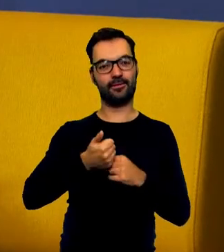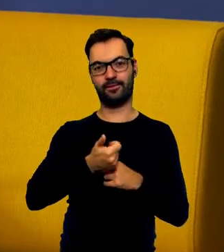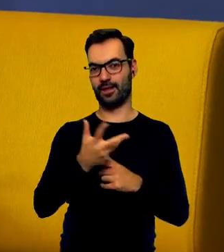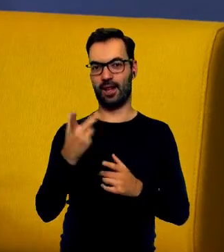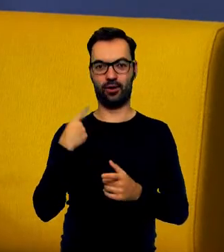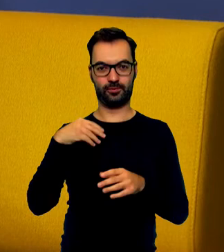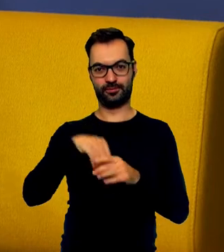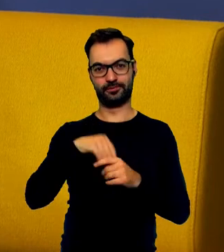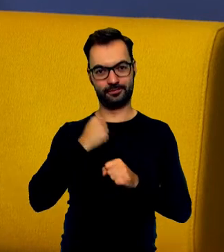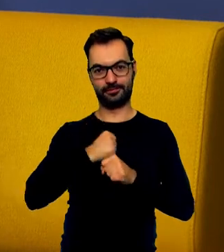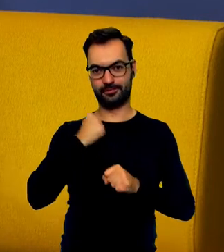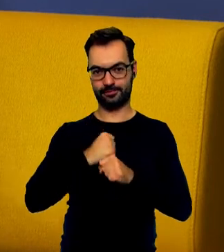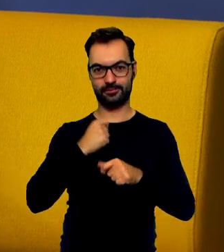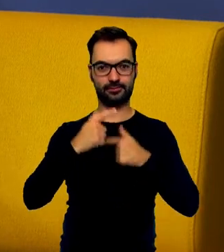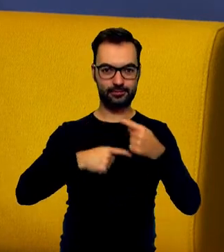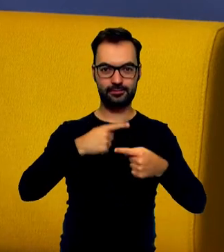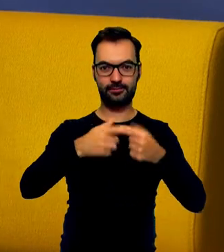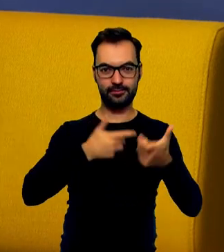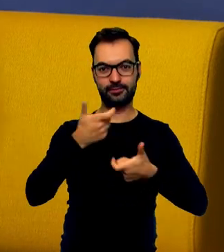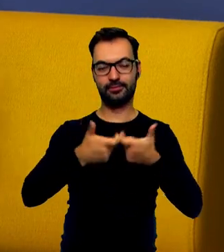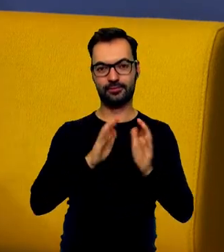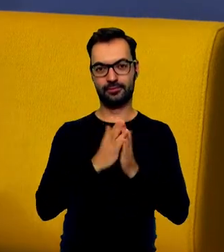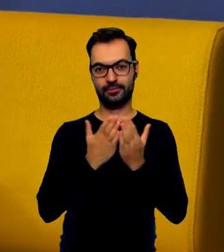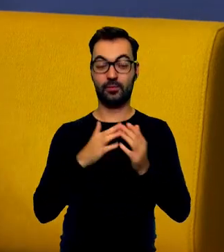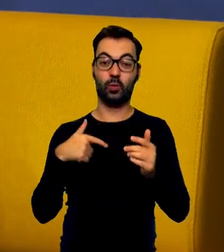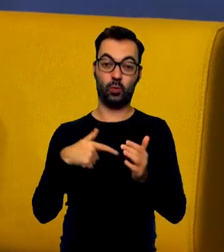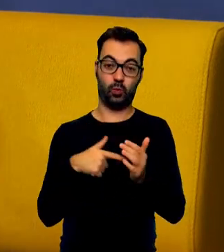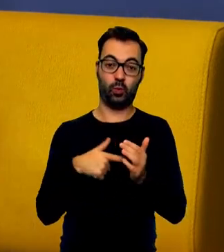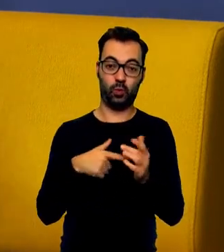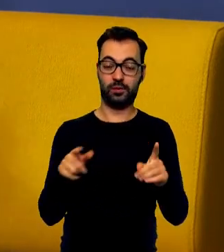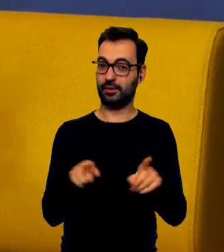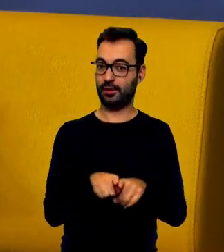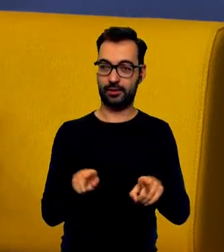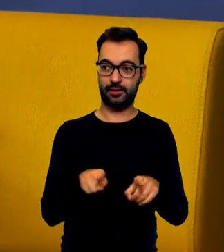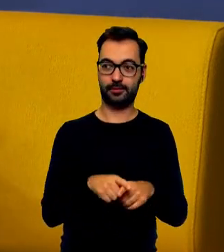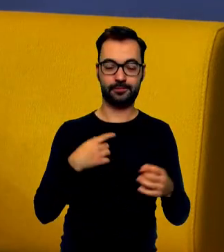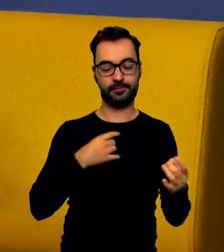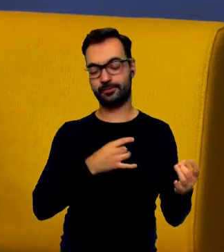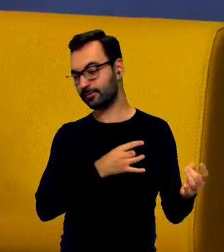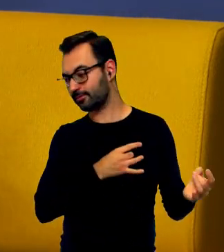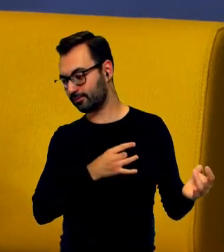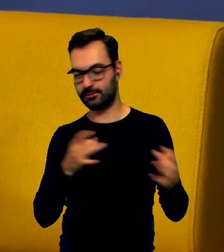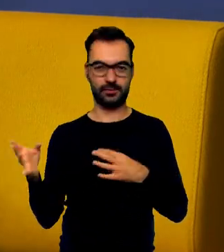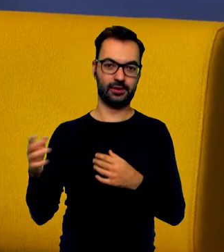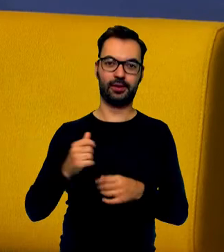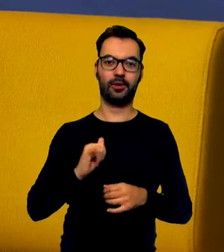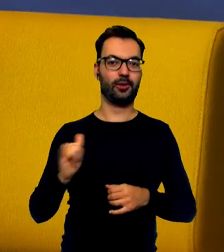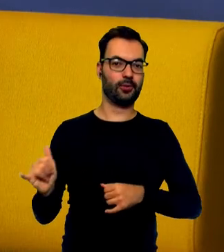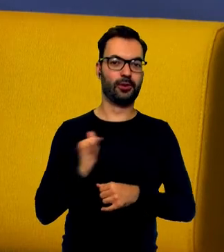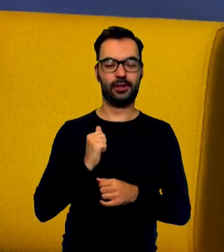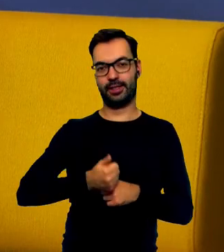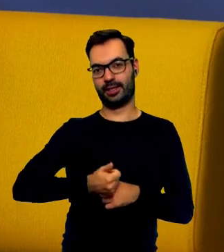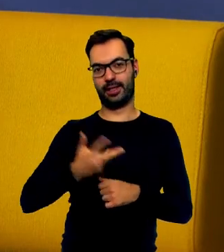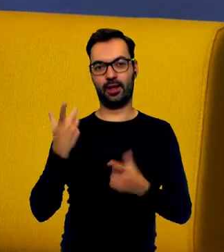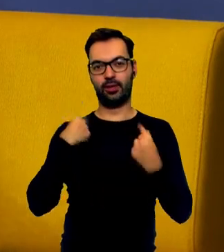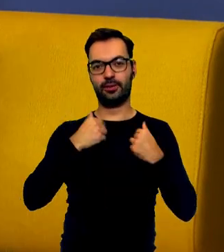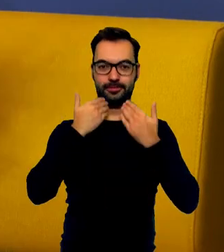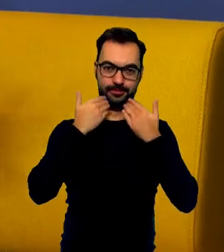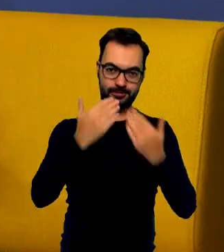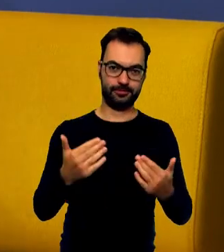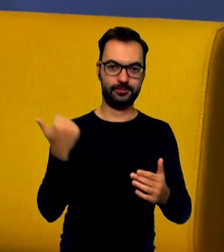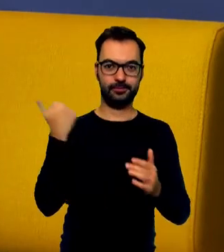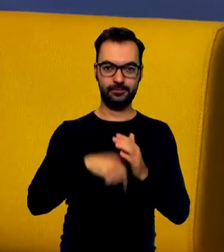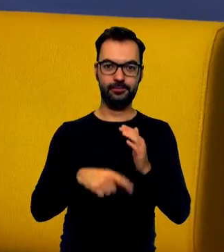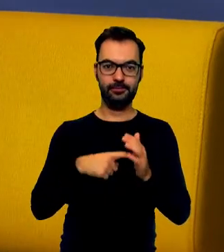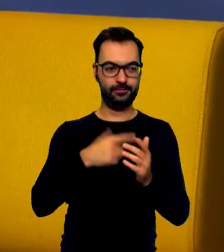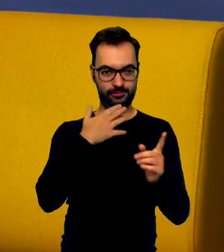osób jest zawsze zaangażowanych w ten proces powstawania książki i tutaj też chciałbym od razu kilka osób jeszcze wymienić i im podziękować, poza